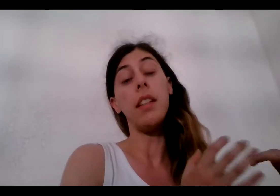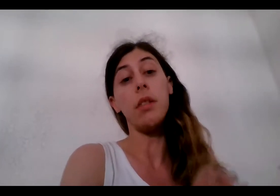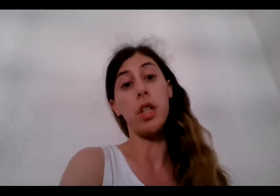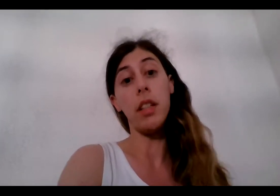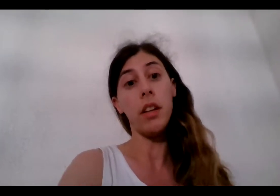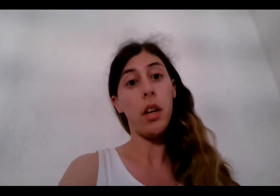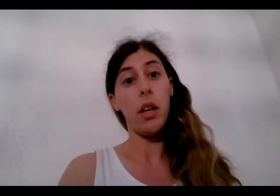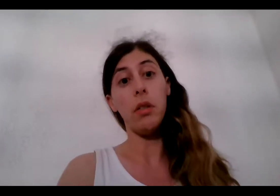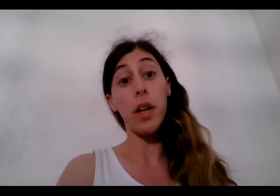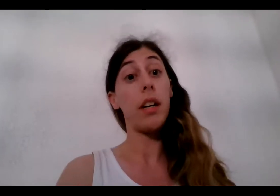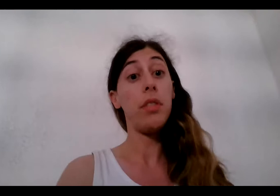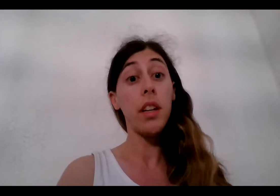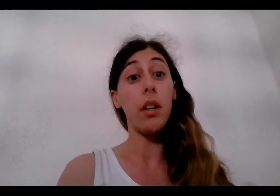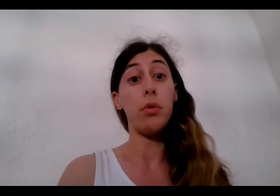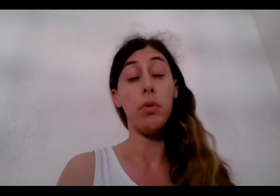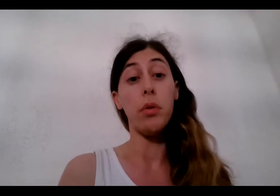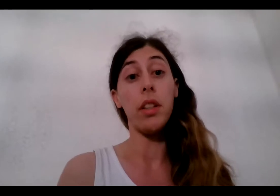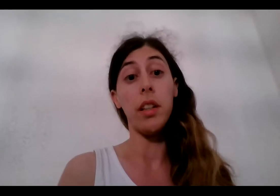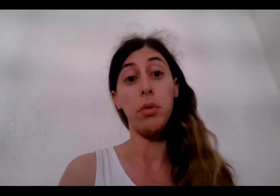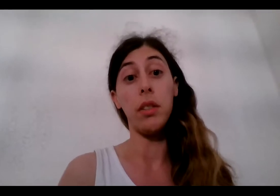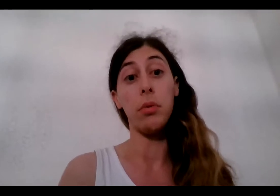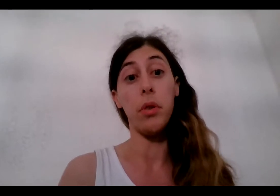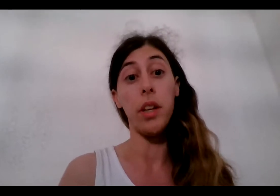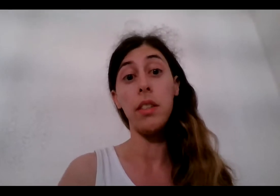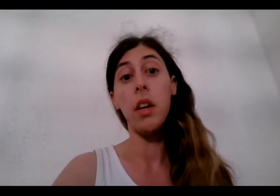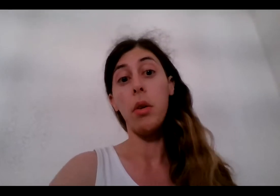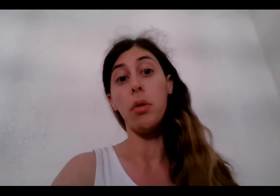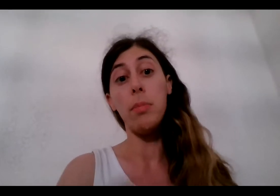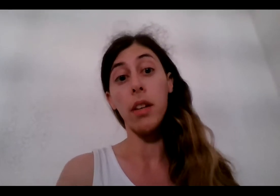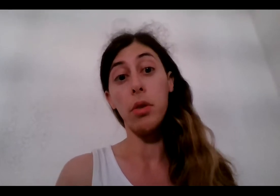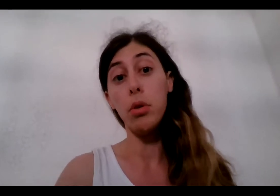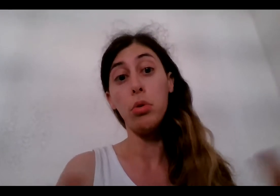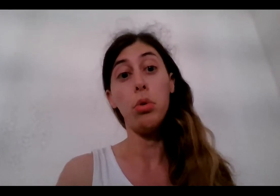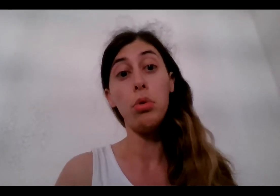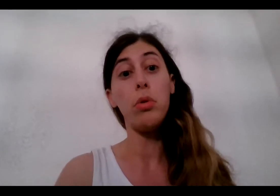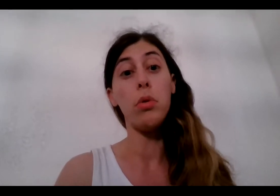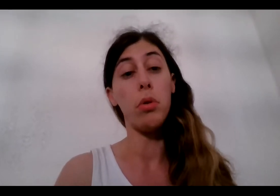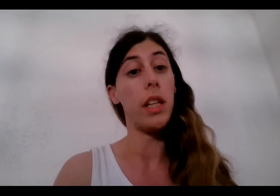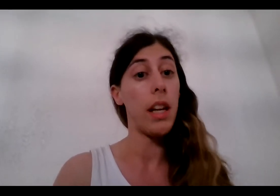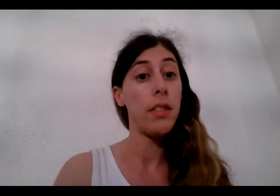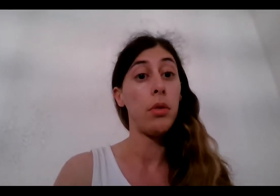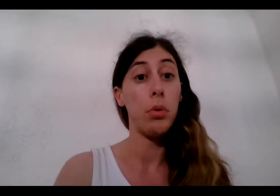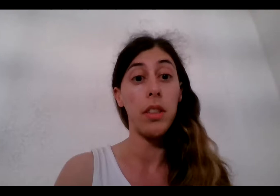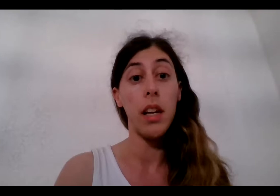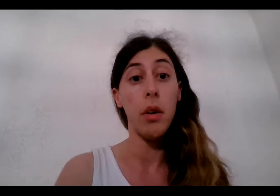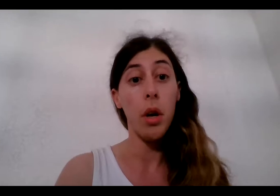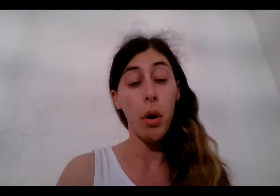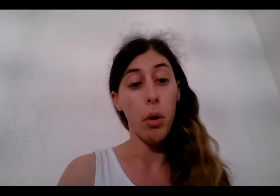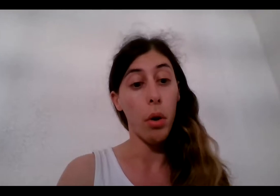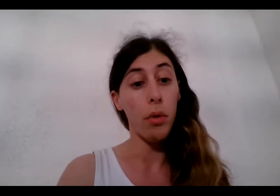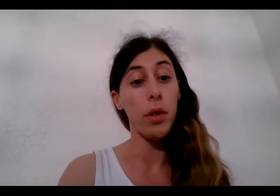assez hétérogène, et on va réussir à recevoir au sein de l'association Transat des personnes de toutes les classes